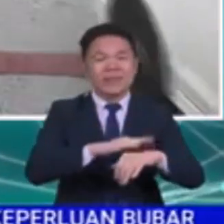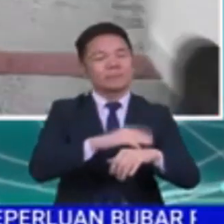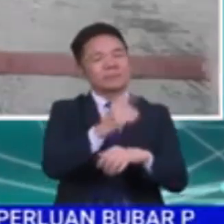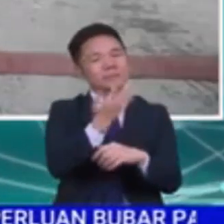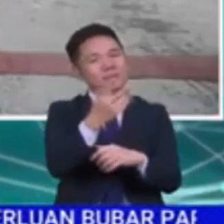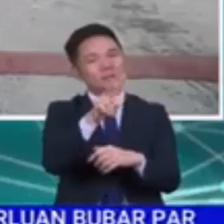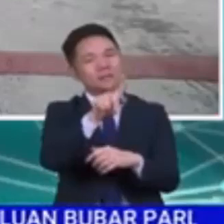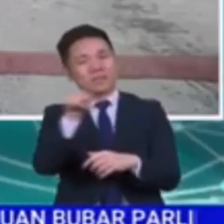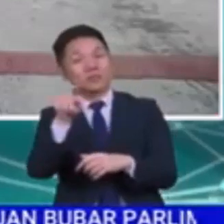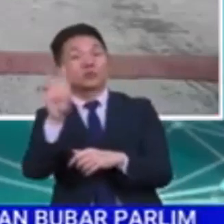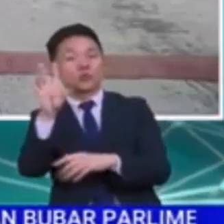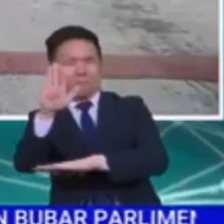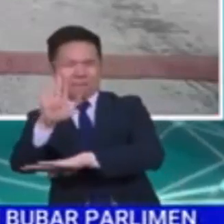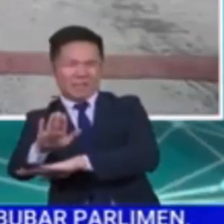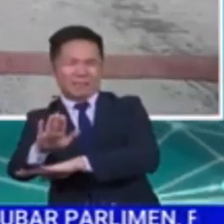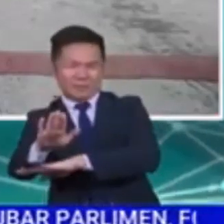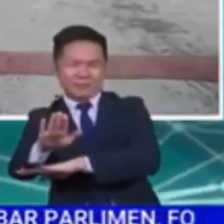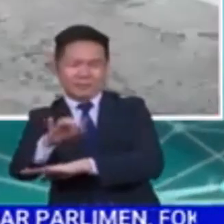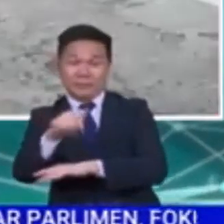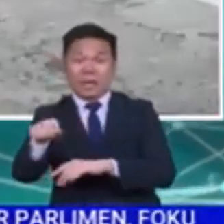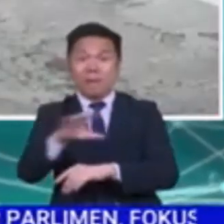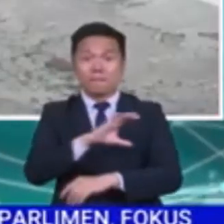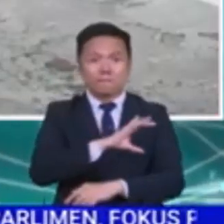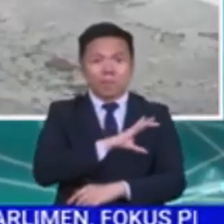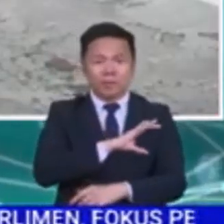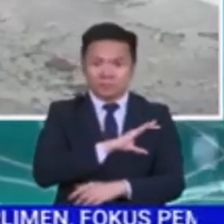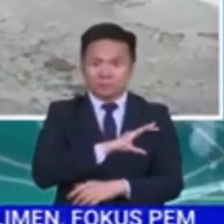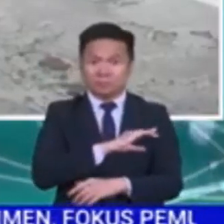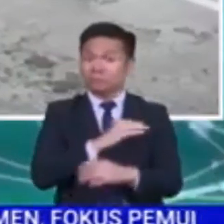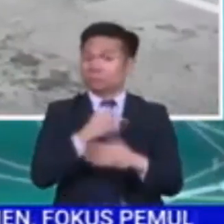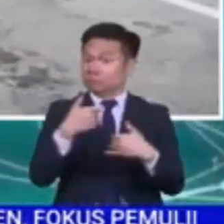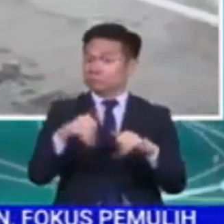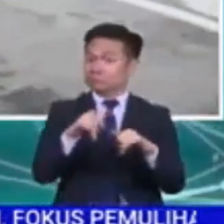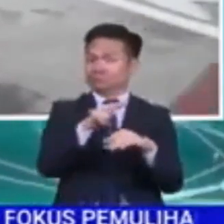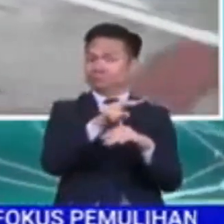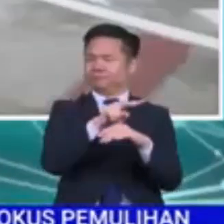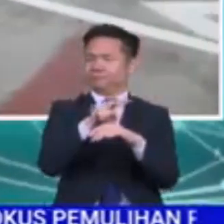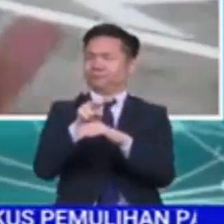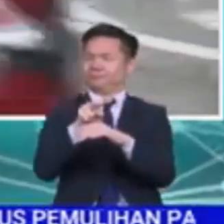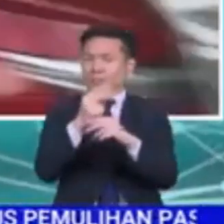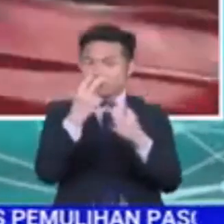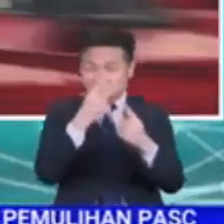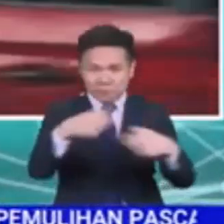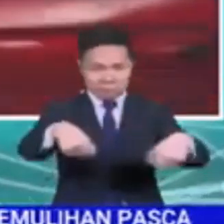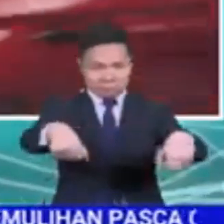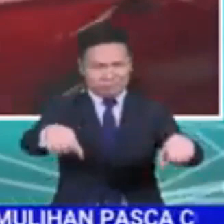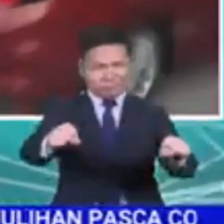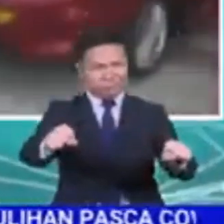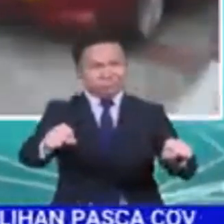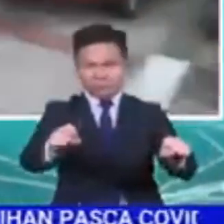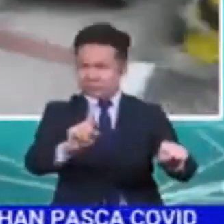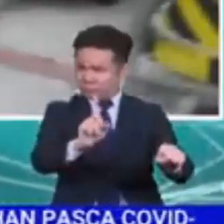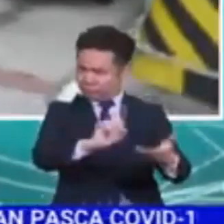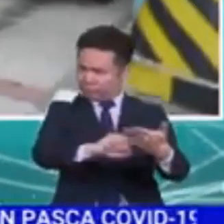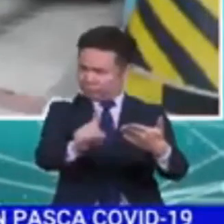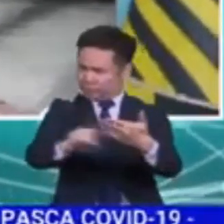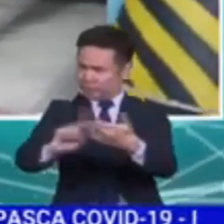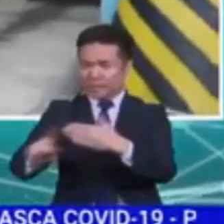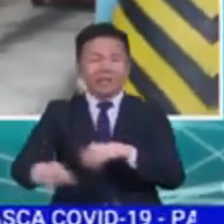sehingga 7.30 malam tadi, pihak polis turut melakukan pemantauan dan operasi terhadap penunggang motosikal.